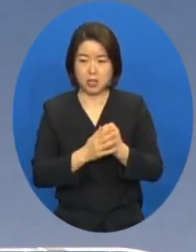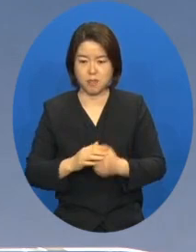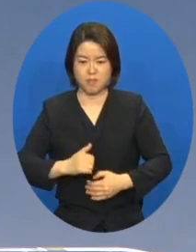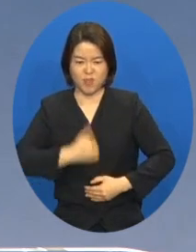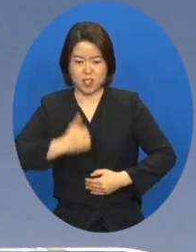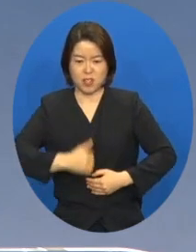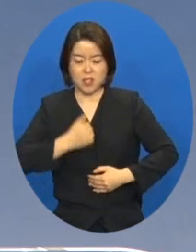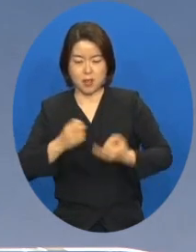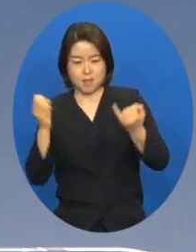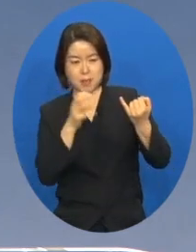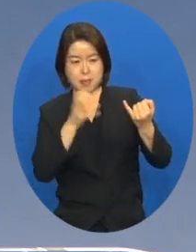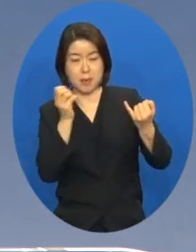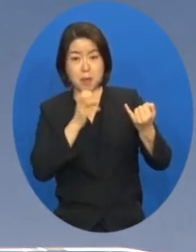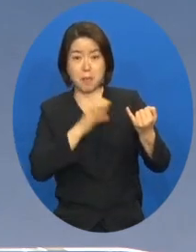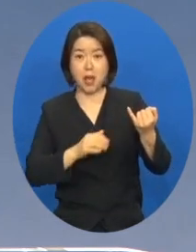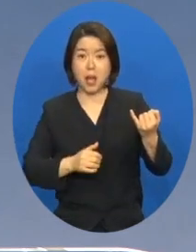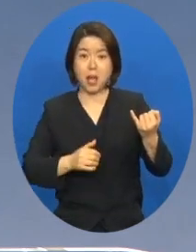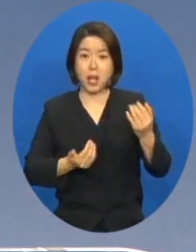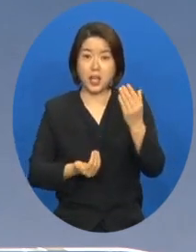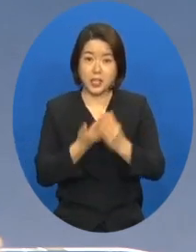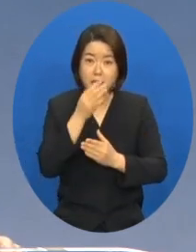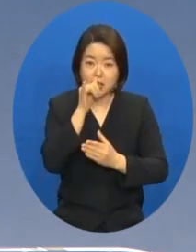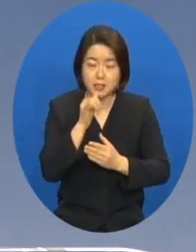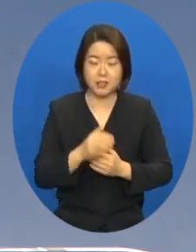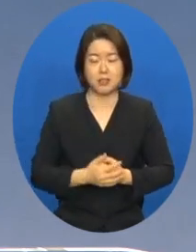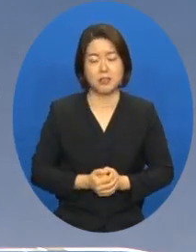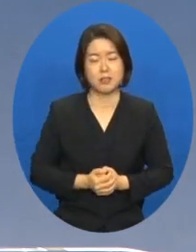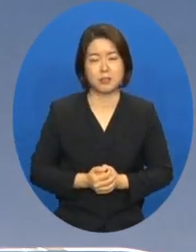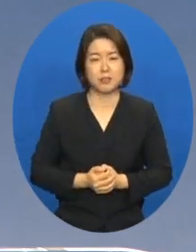분노를 쏟아놓는 일이 일어났습니다.